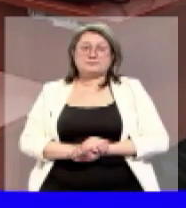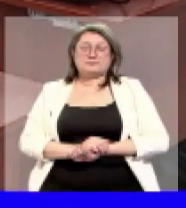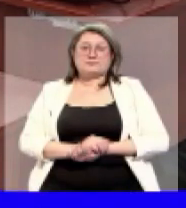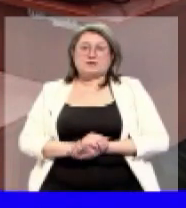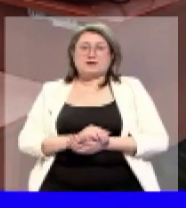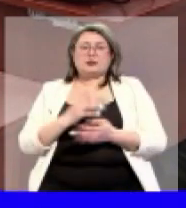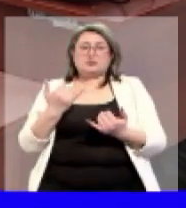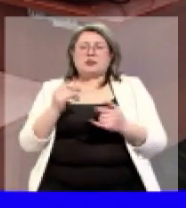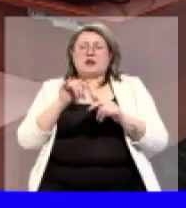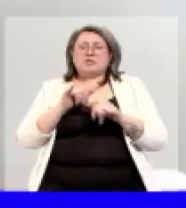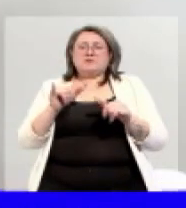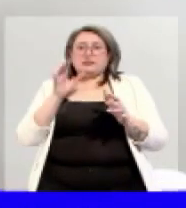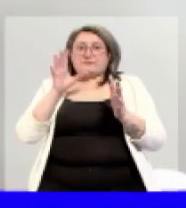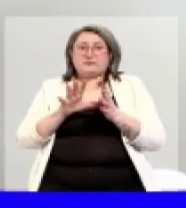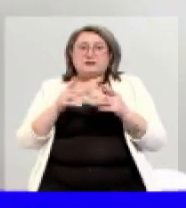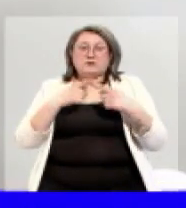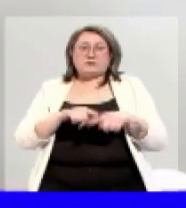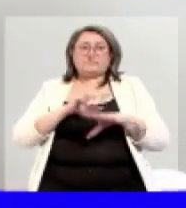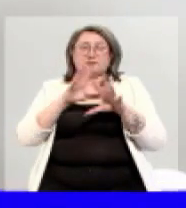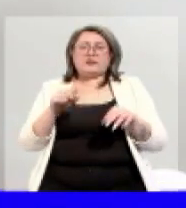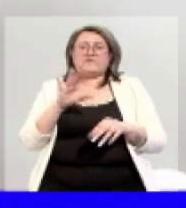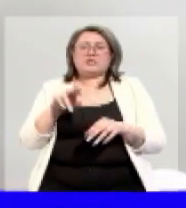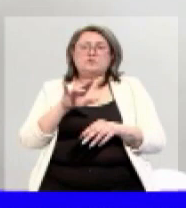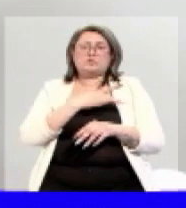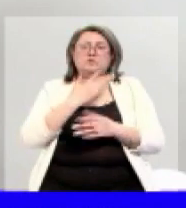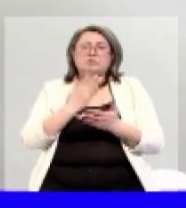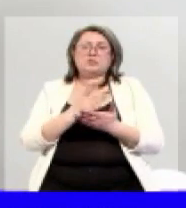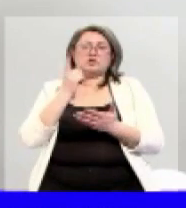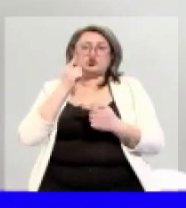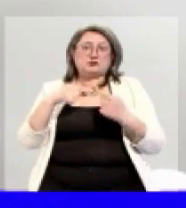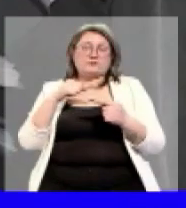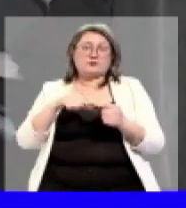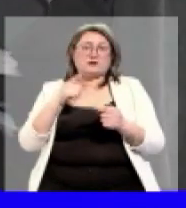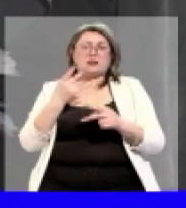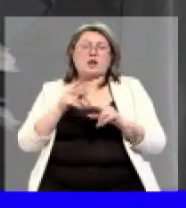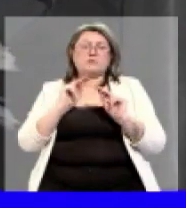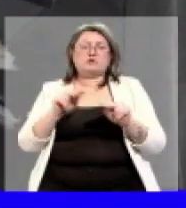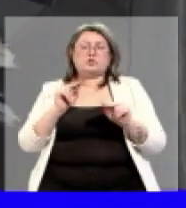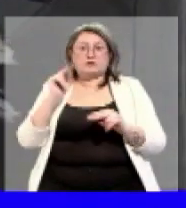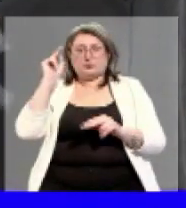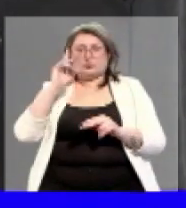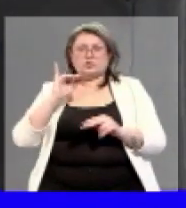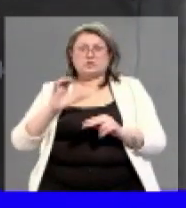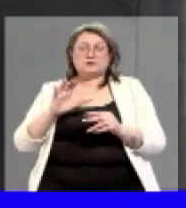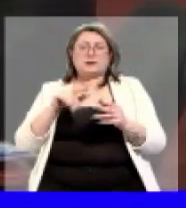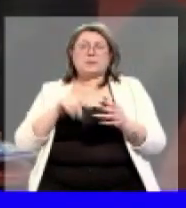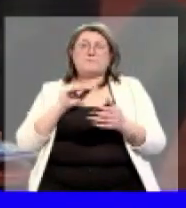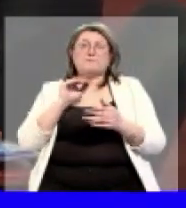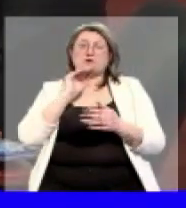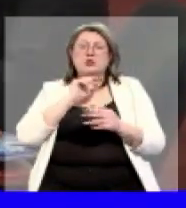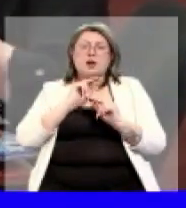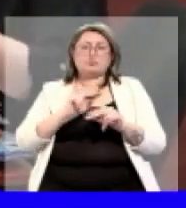Цифрлық технология дамыған заманда барлық қызмет түрі смартфонда қолжетімді. Соның бірі оқыту курстары. Skills еңбек кәсіптік